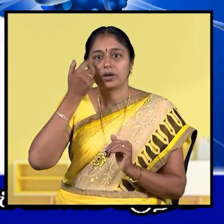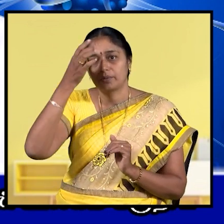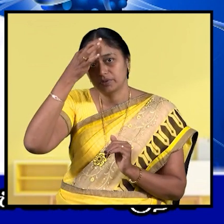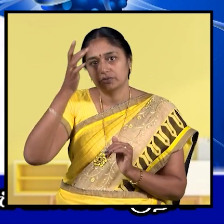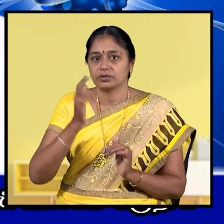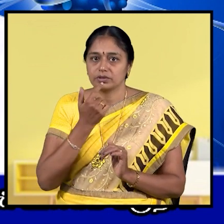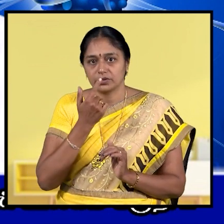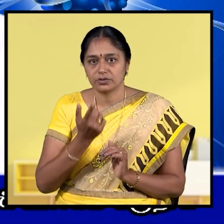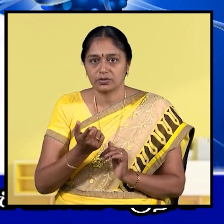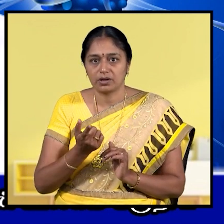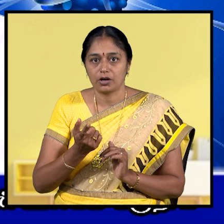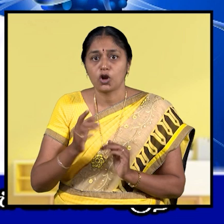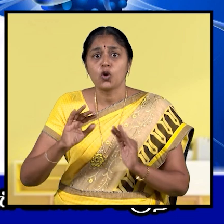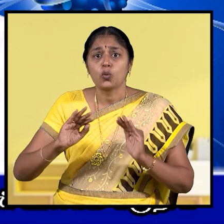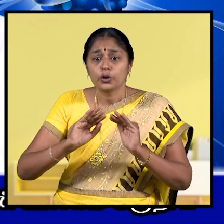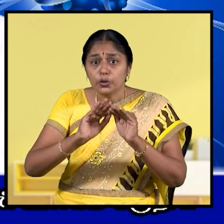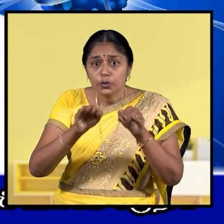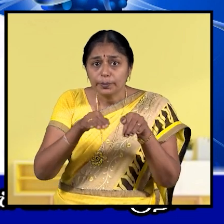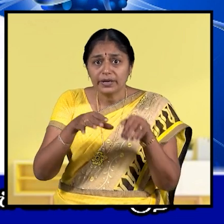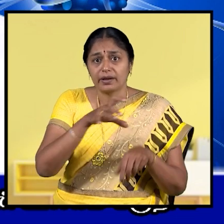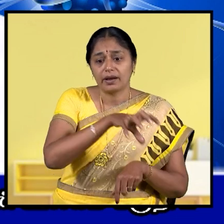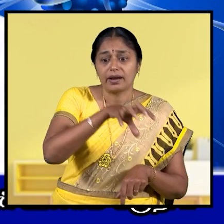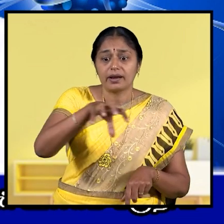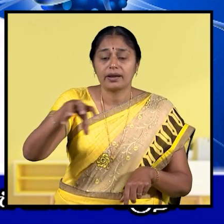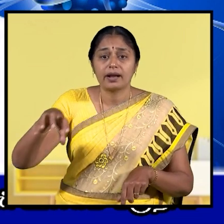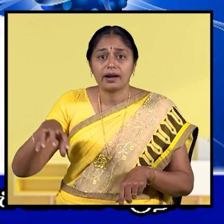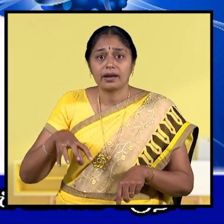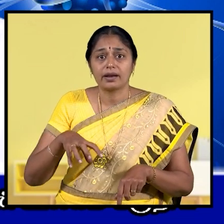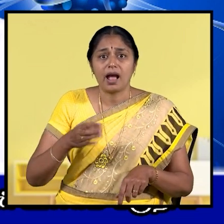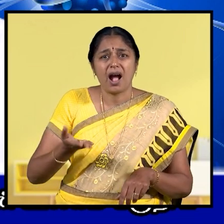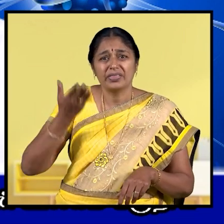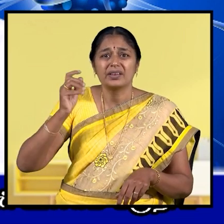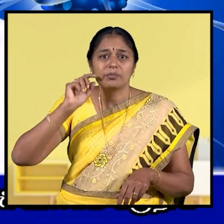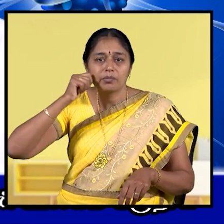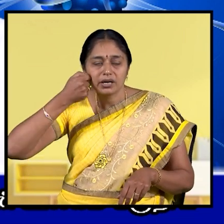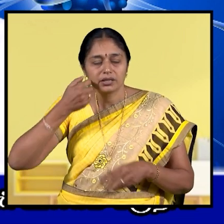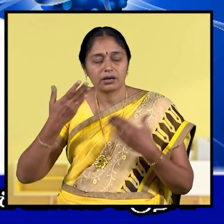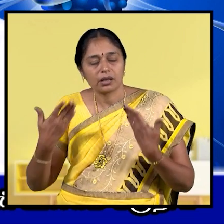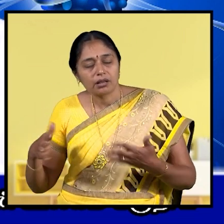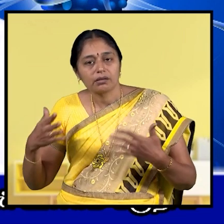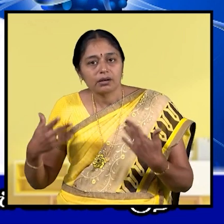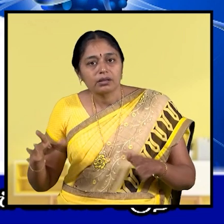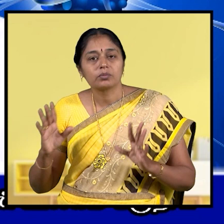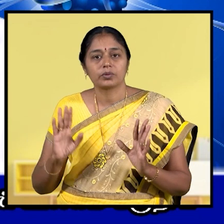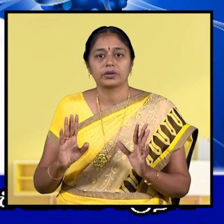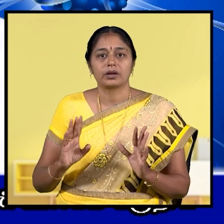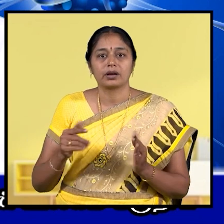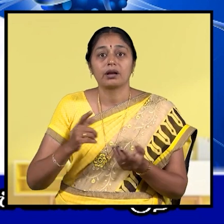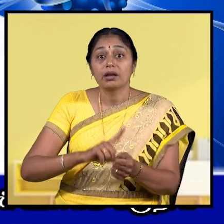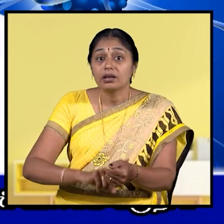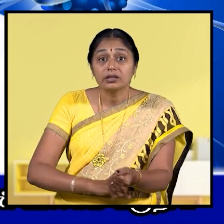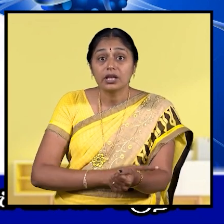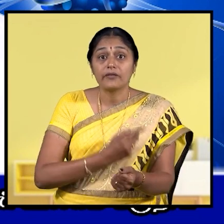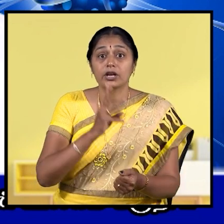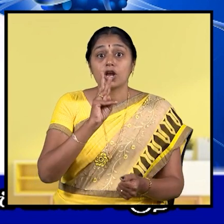சேர்த்த உண்டாச்சுன்னா அது வந்து கொள்ளை நோய்னு WHO உலக சுகாதார நிறுவனமே அறிவிச்சிருச்சு. இந்தியாவில் அந்த பன்றி காய்ச்சல் பரவன காலகட்டத்தில் பார்த்தீங்கன்னா 31,000